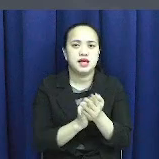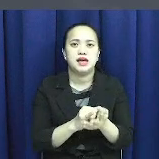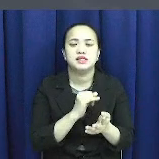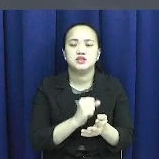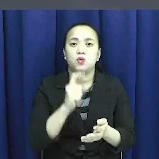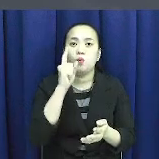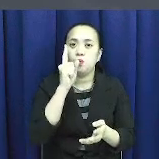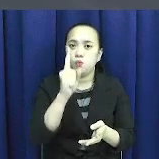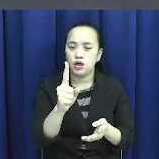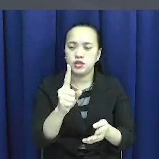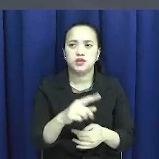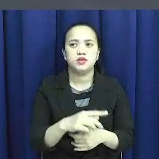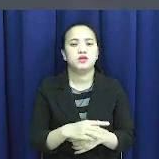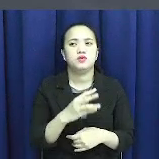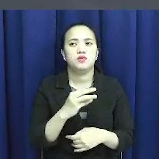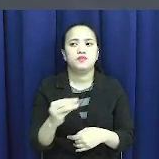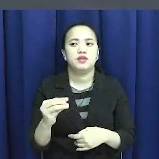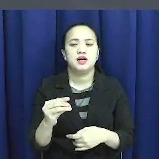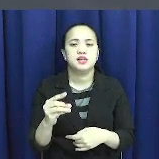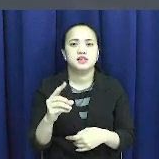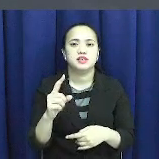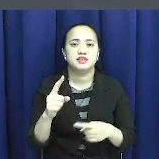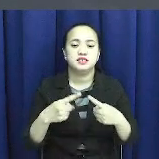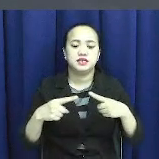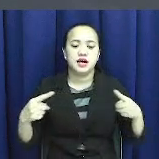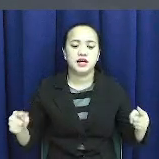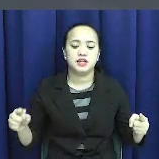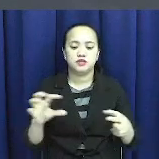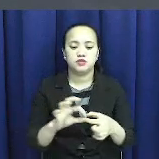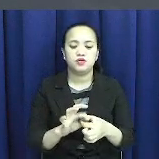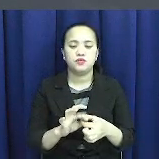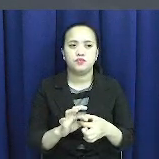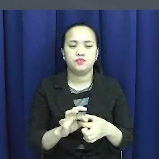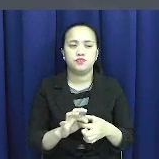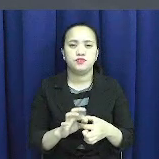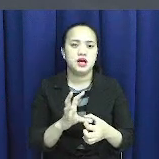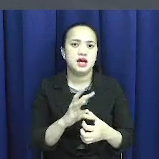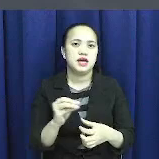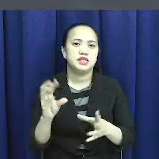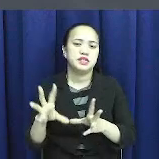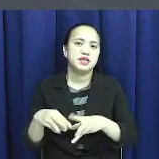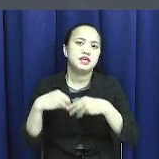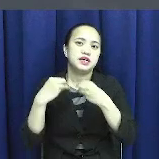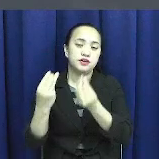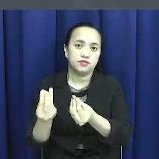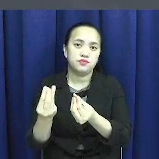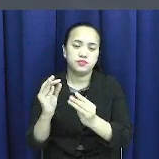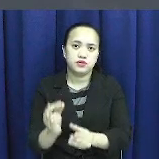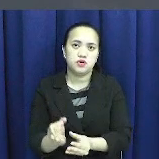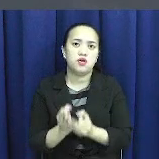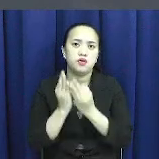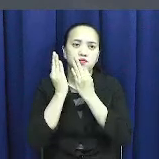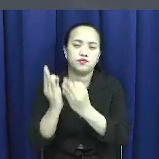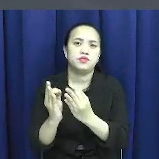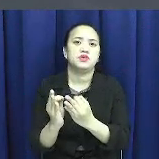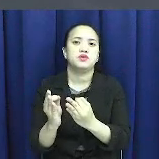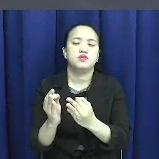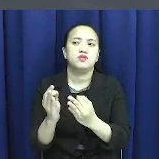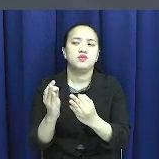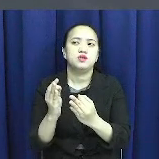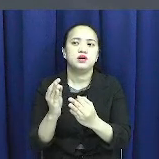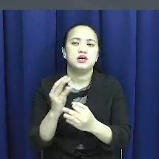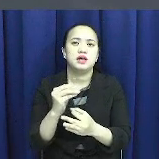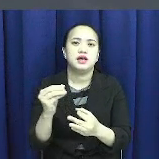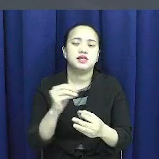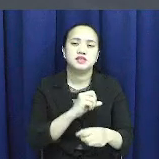simbolo na kung saan diyan po kakatayin at i-offer yun pong kanilang mga alay para